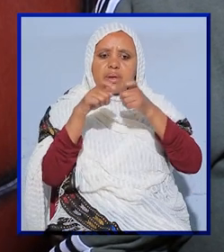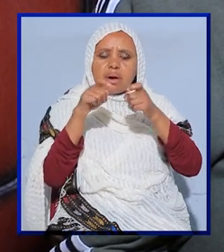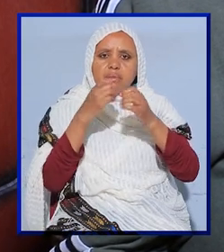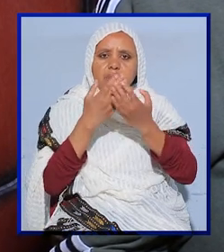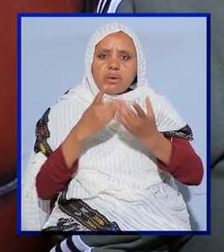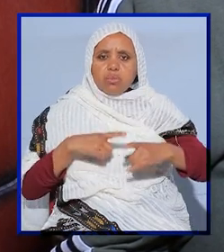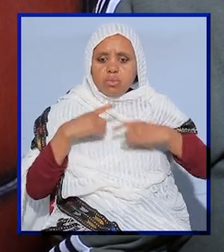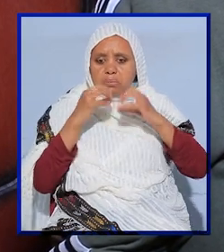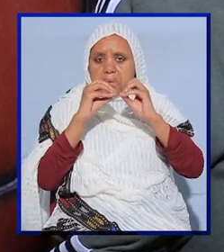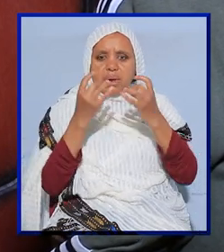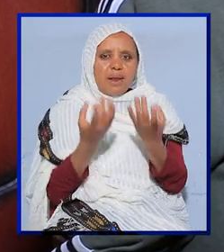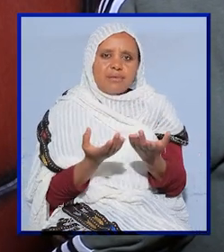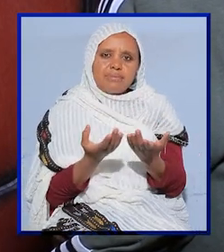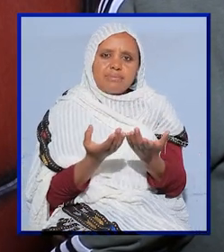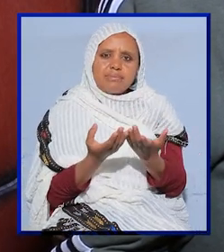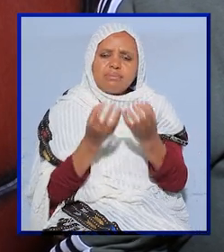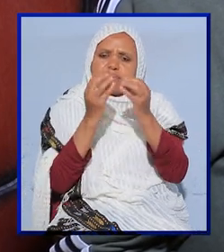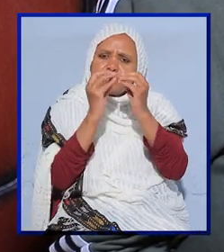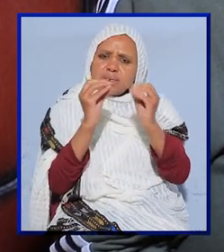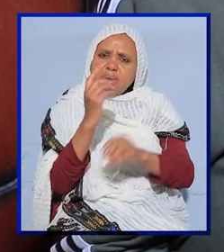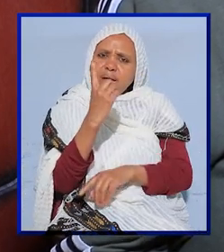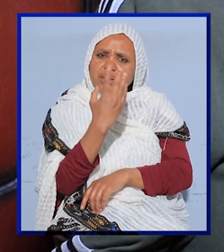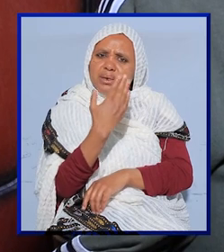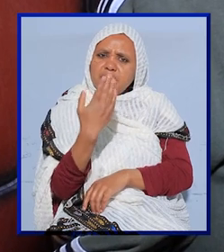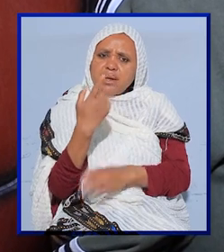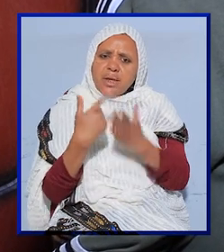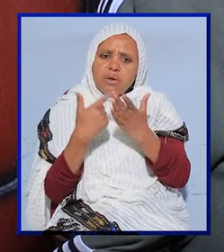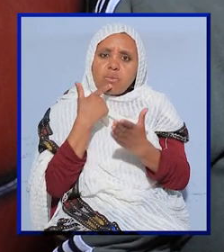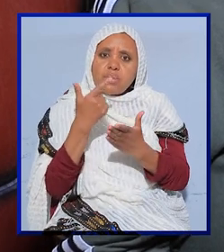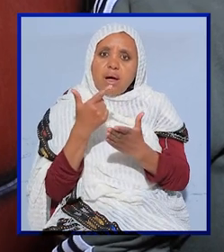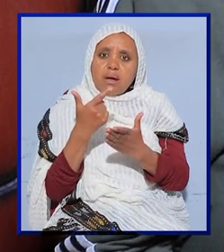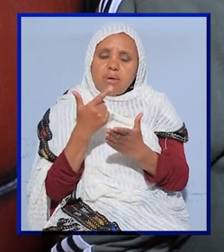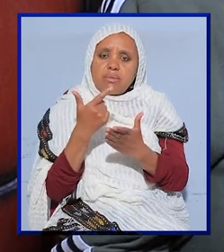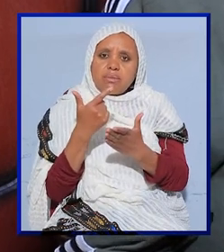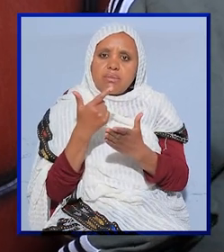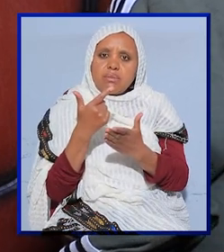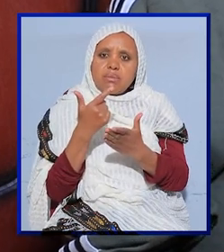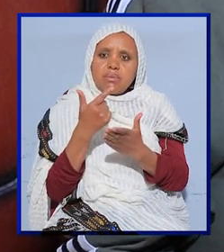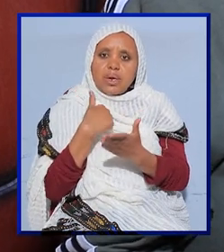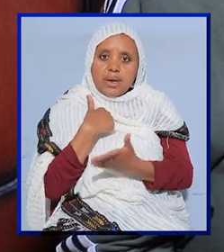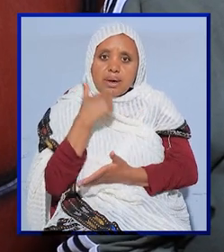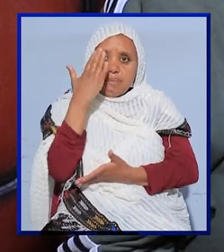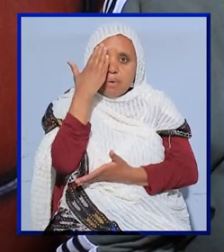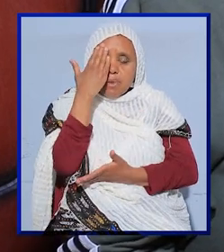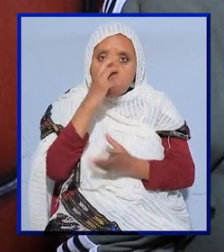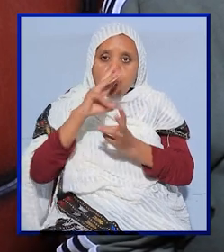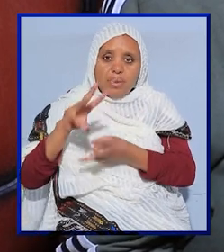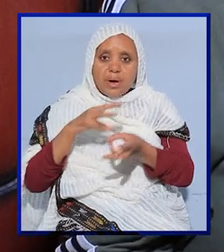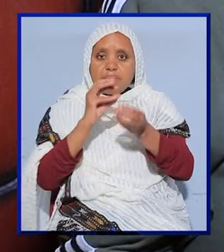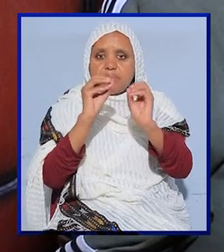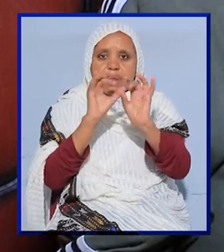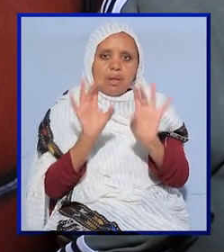ስትተዳደርበት ኑሮ ምንም የለት ምንም አንዲት ነገር ይሄ ነው ብላ የምትኖር እኔ በማውቀው መንገድ